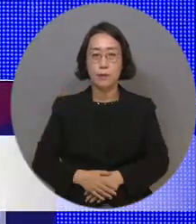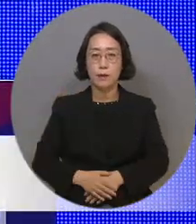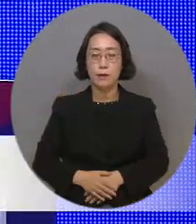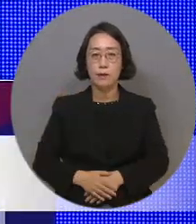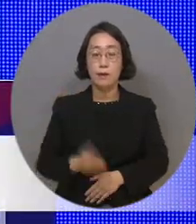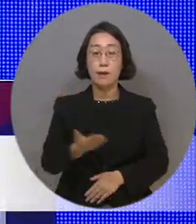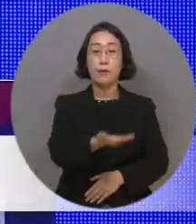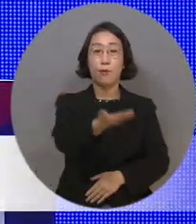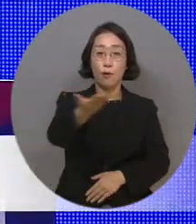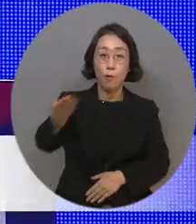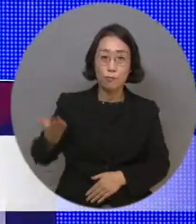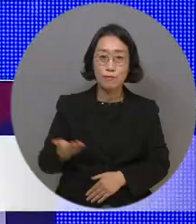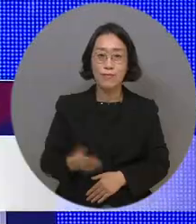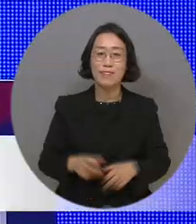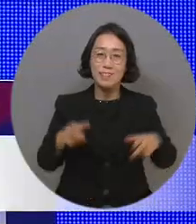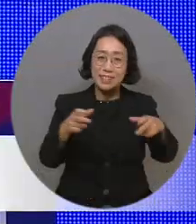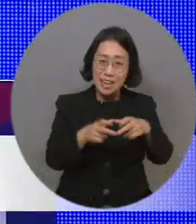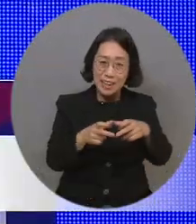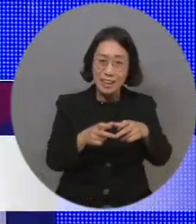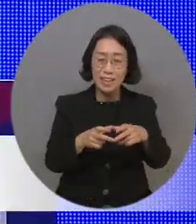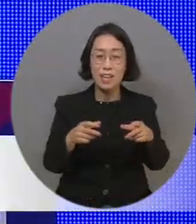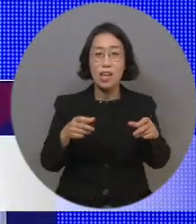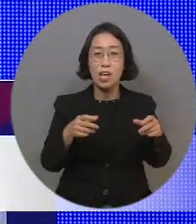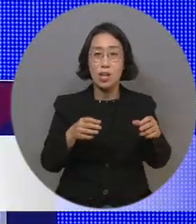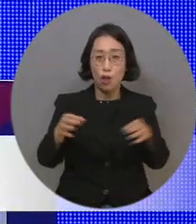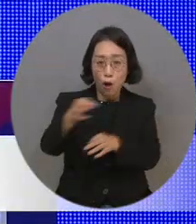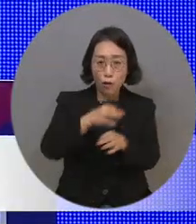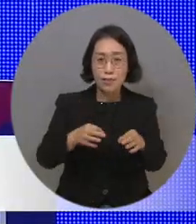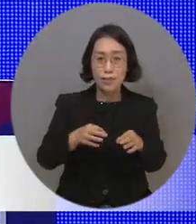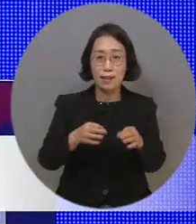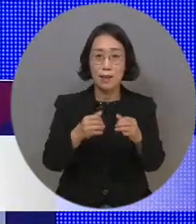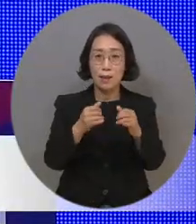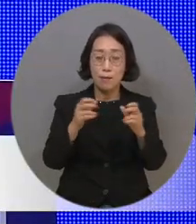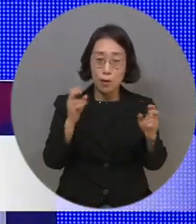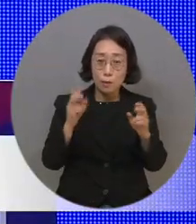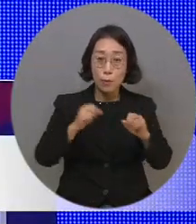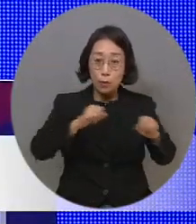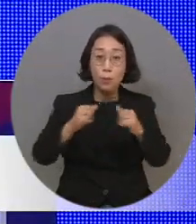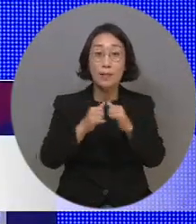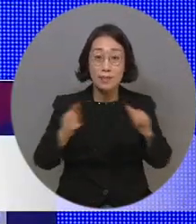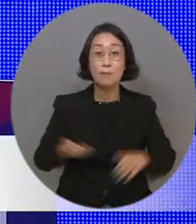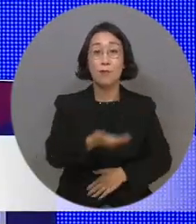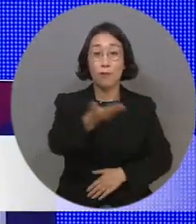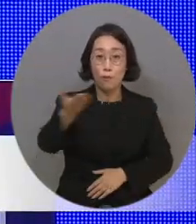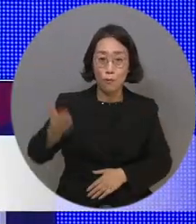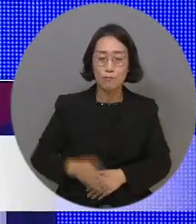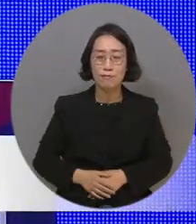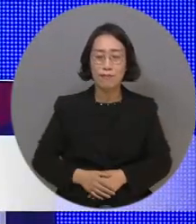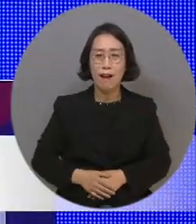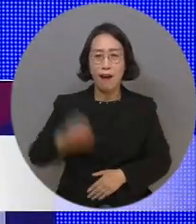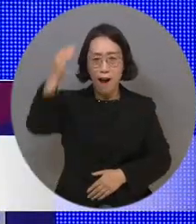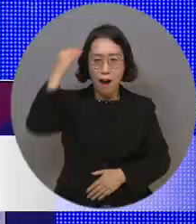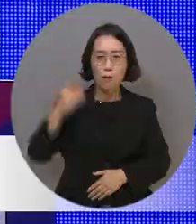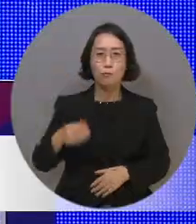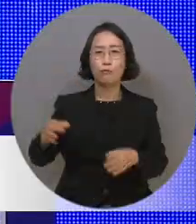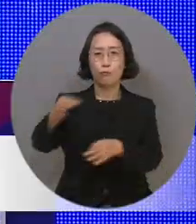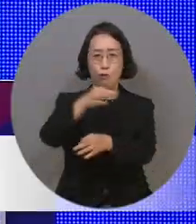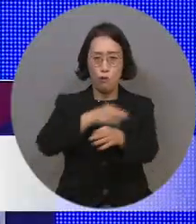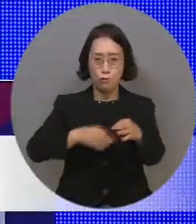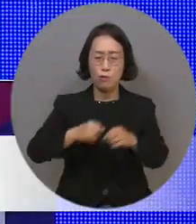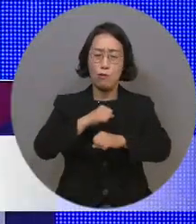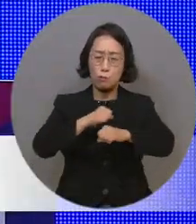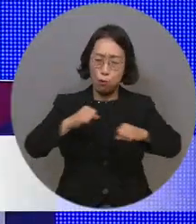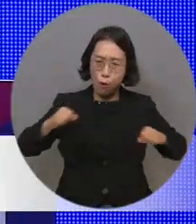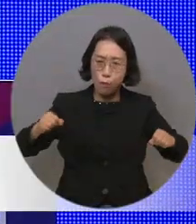계신 장애경제인 여러분은 근면함과 성실함으로 대한민국의 경제 지평을